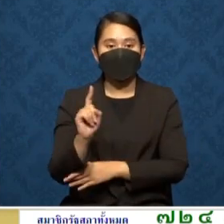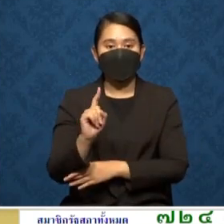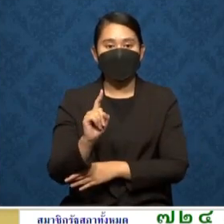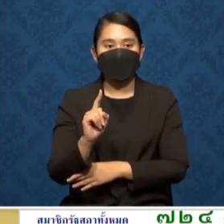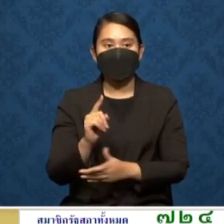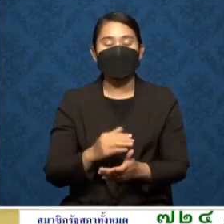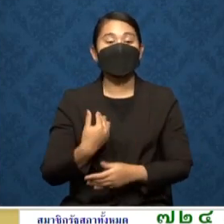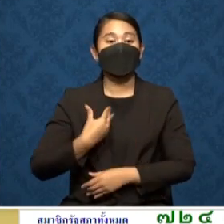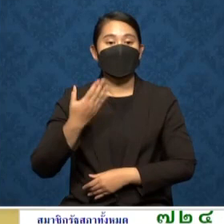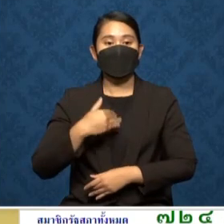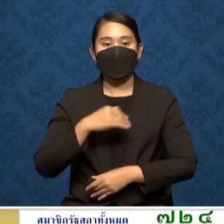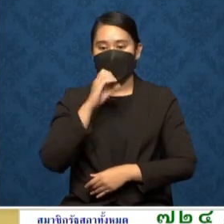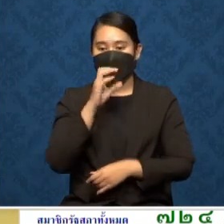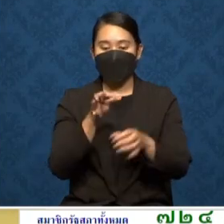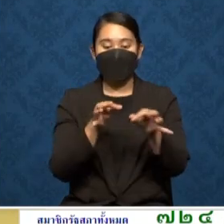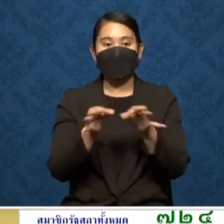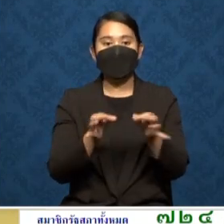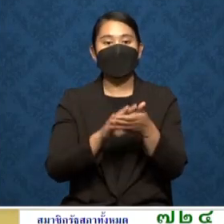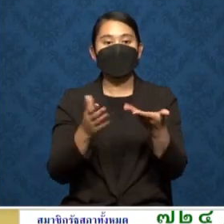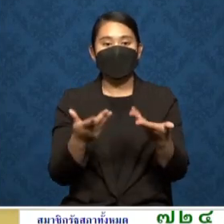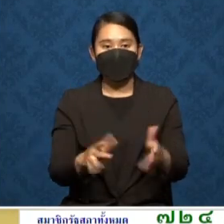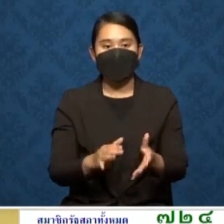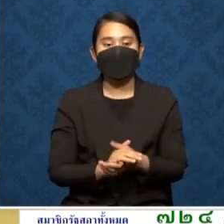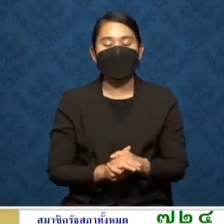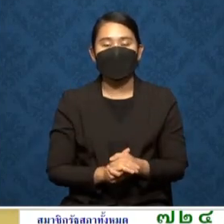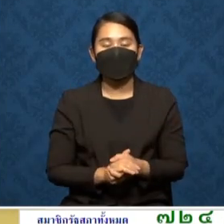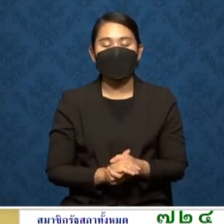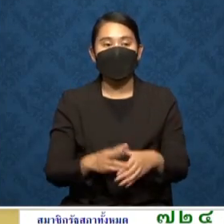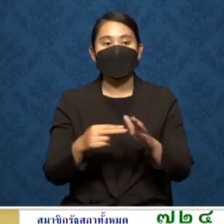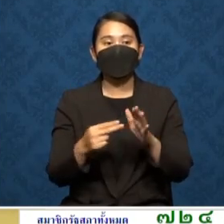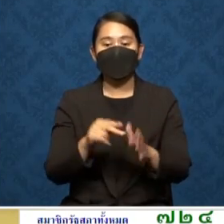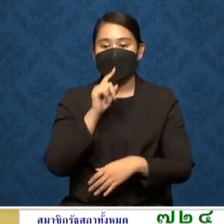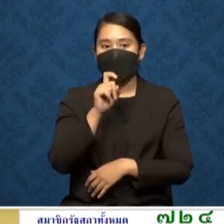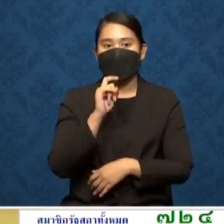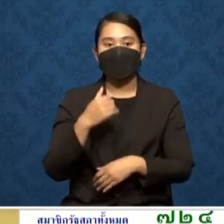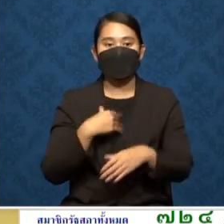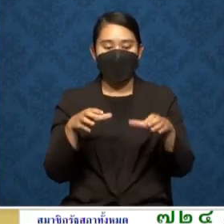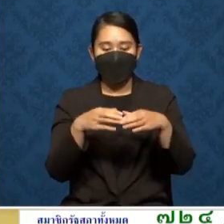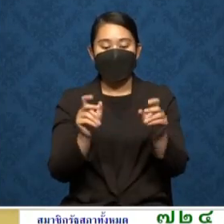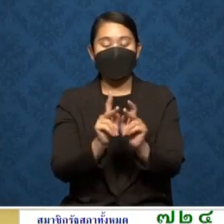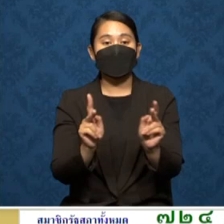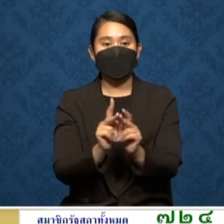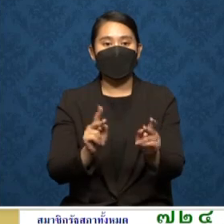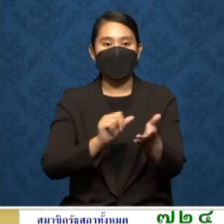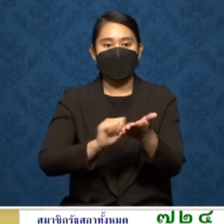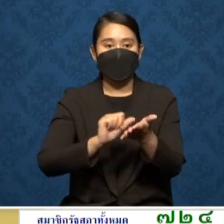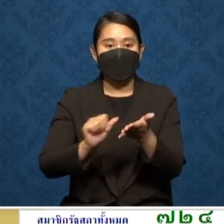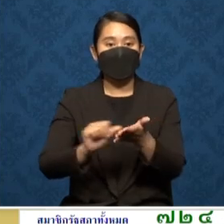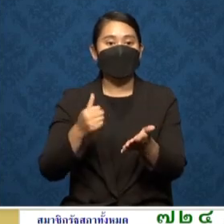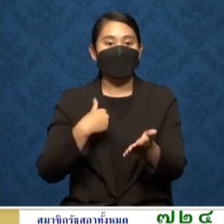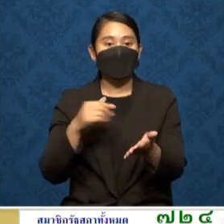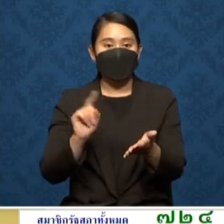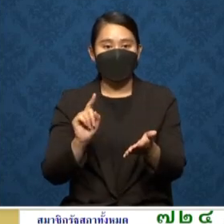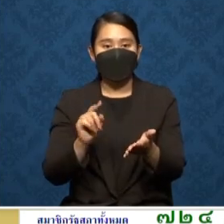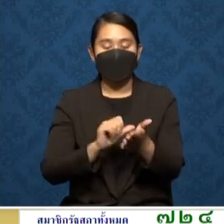ปดังที่ได้กราบเรียนแล้วท่านได้สอบถามว่าถ้าหากว่าในชั้นกรรมาธิการจะมีการขอแก้ไขเ